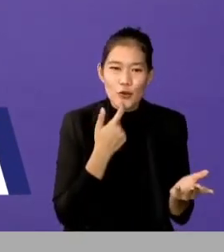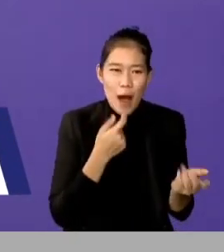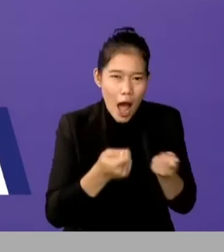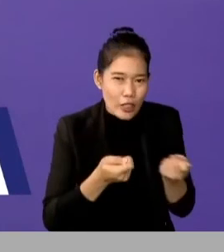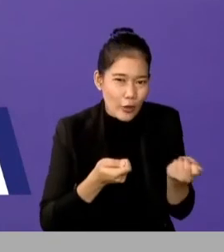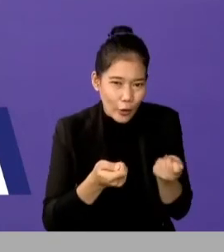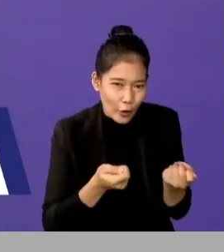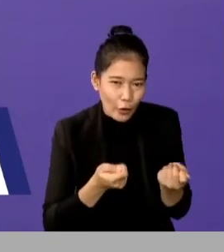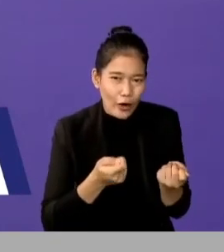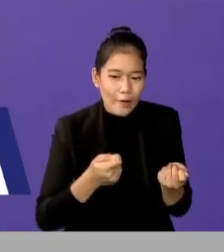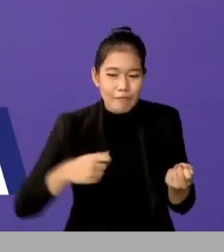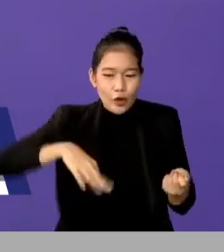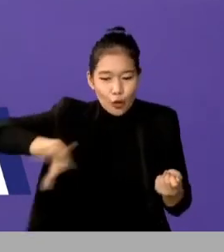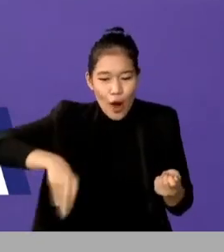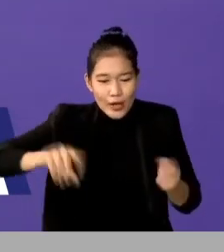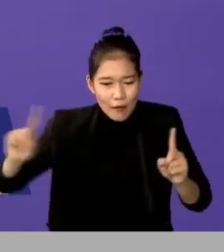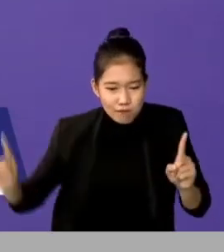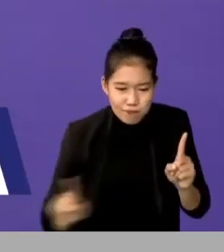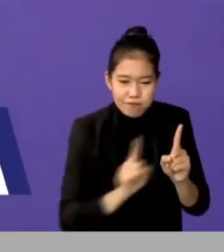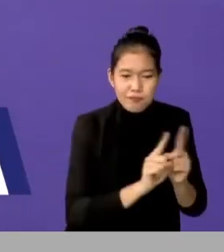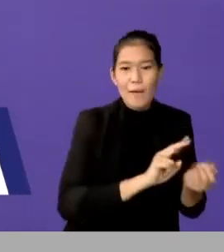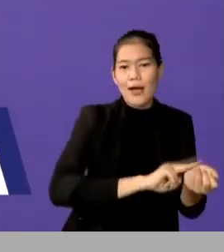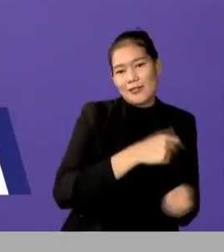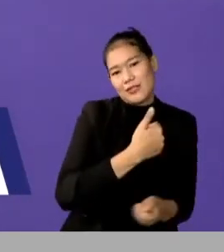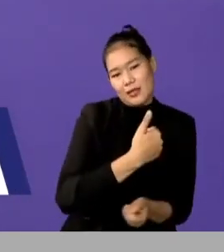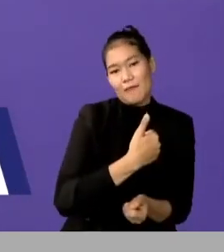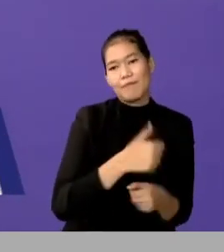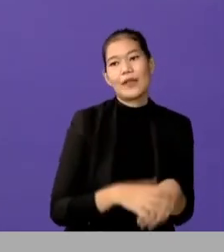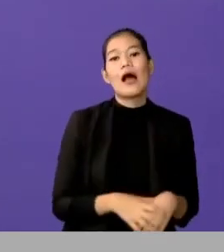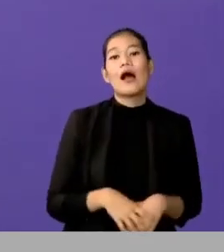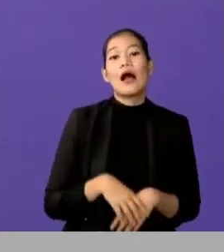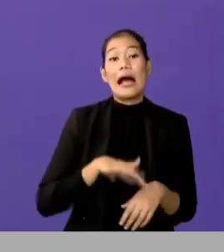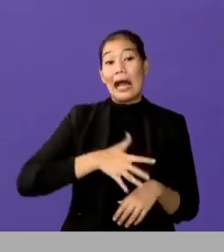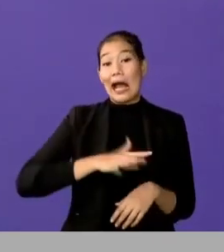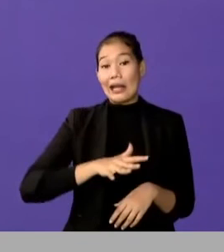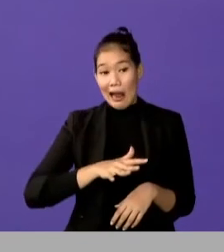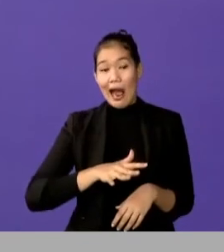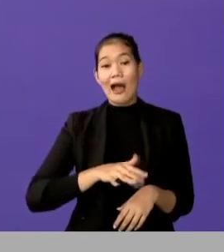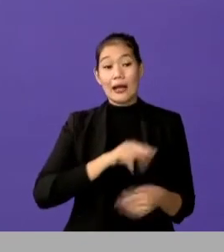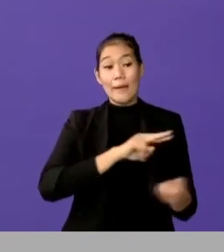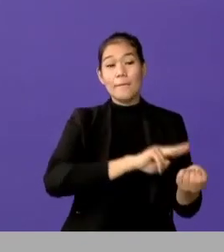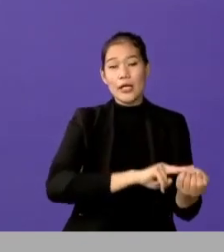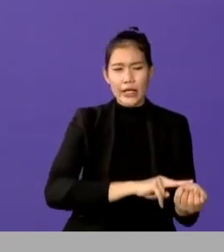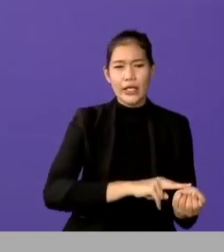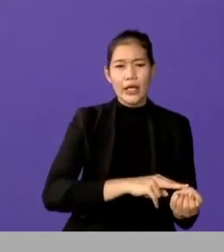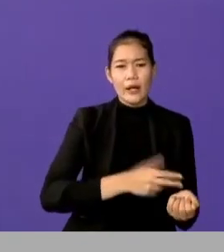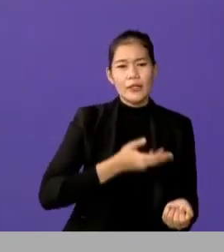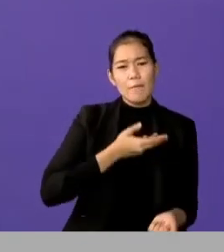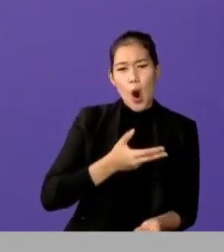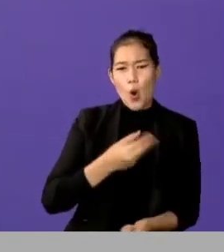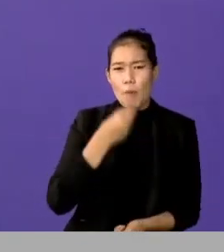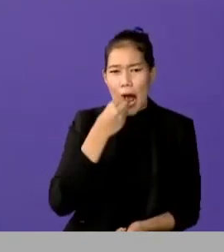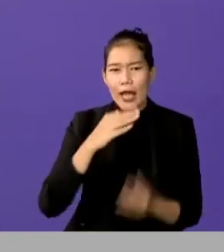keluarga tetap ada disamping Pasien itu sendiri terus Terkadang ada keinginan dari para Pasien itu sendiri untuk